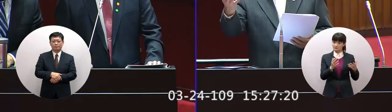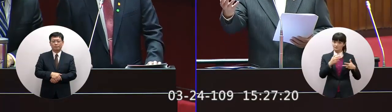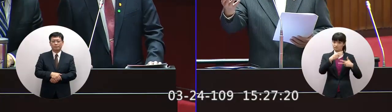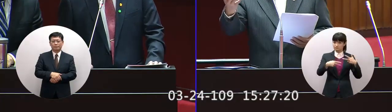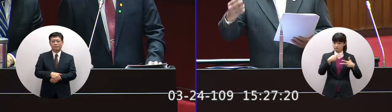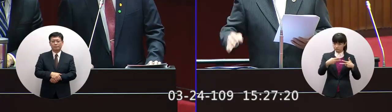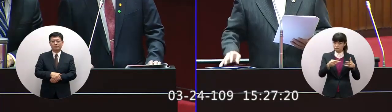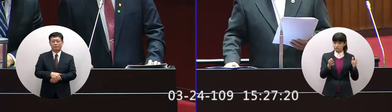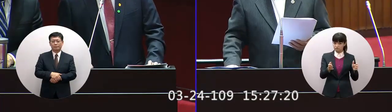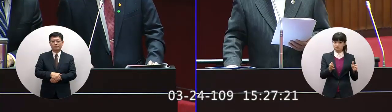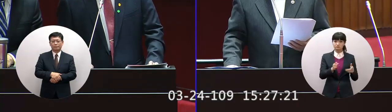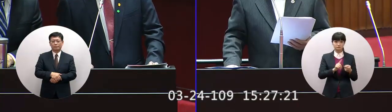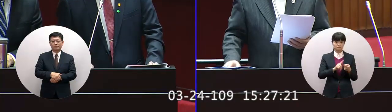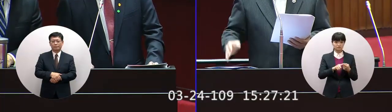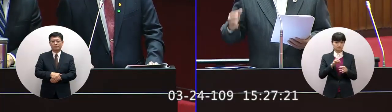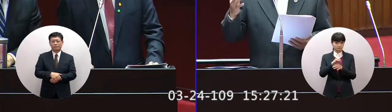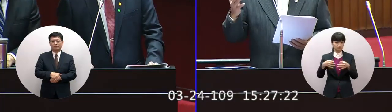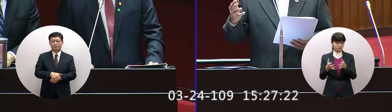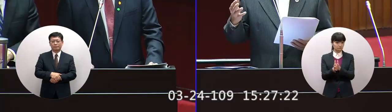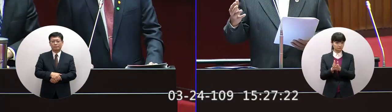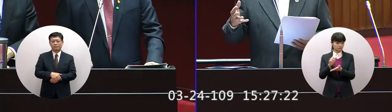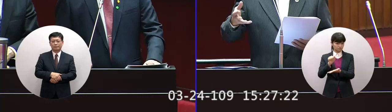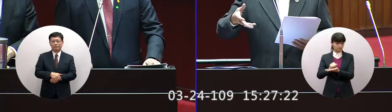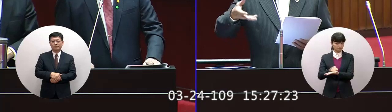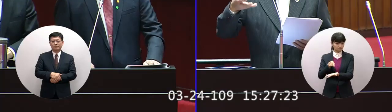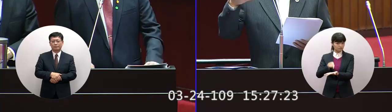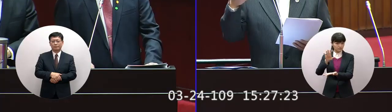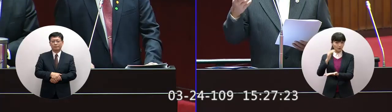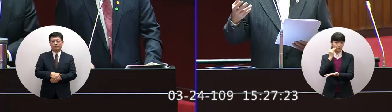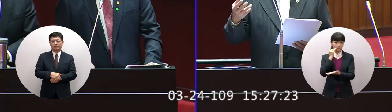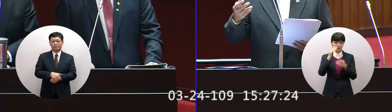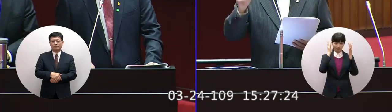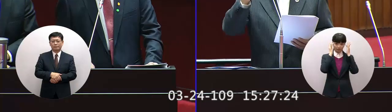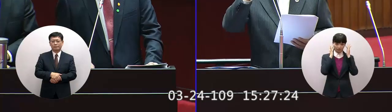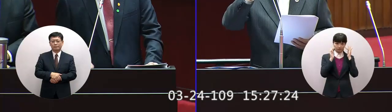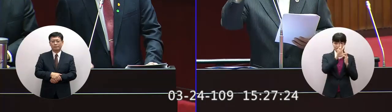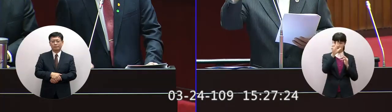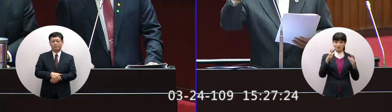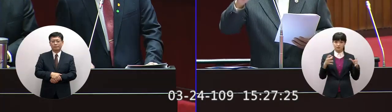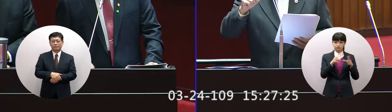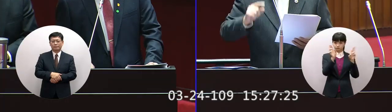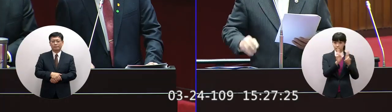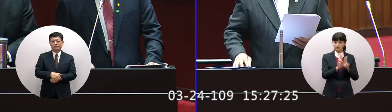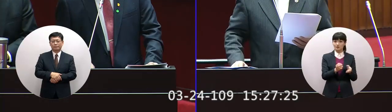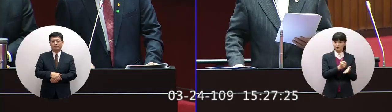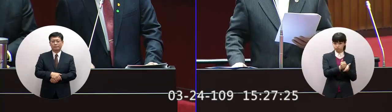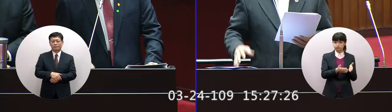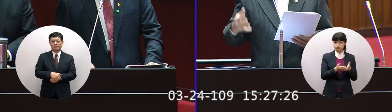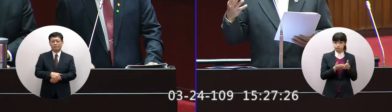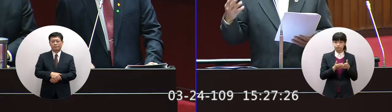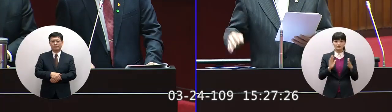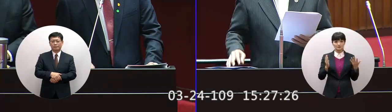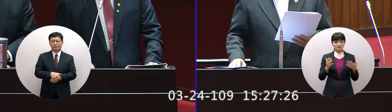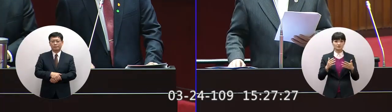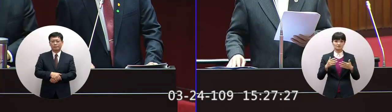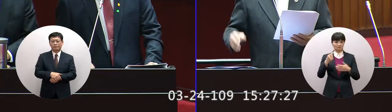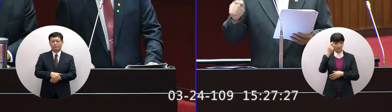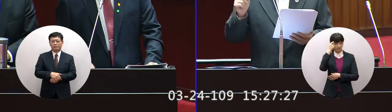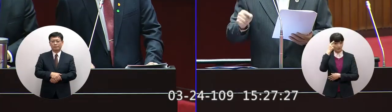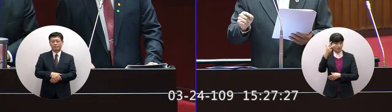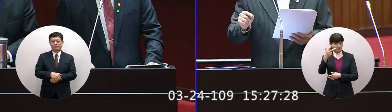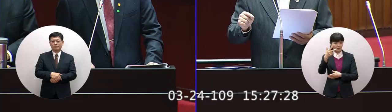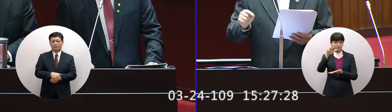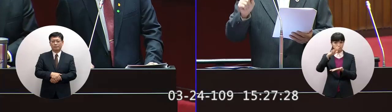的燃气，这是经济部的资料。如果到夏天供电量增加， 它只能储存七天的使用量就烧完